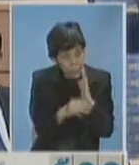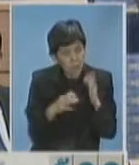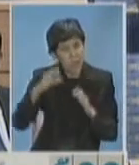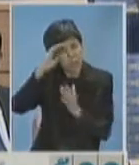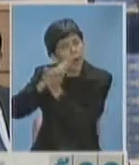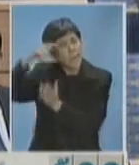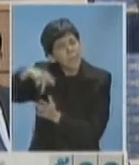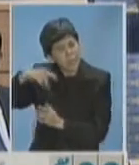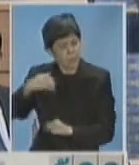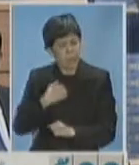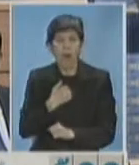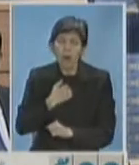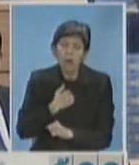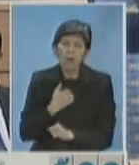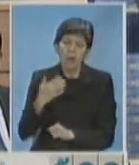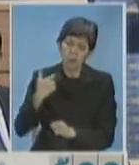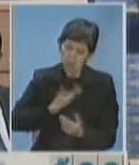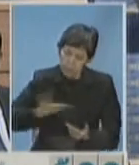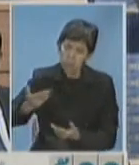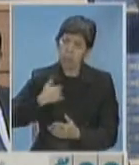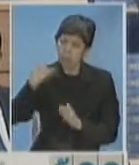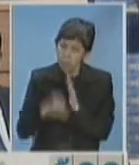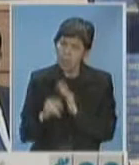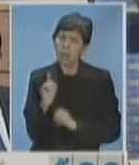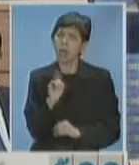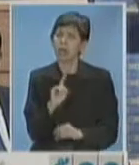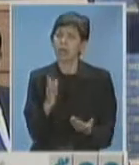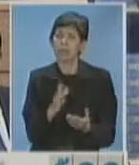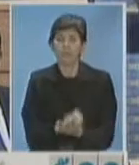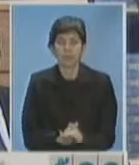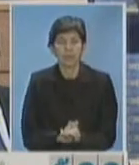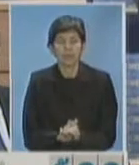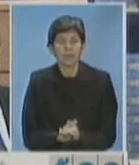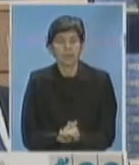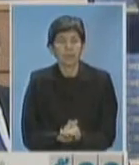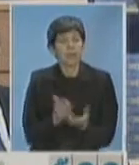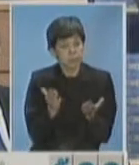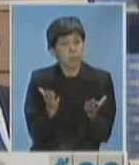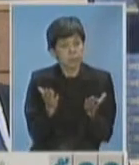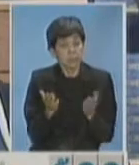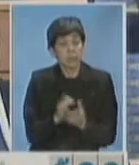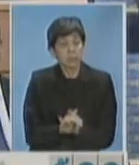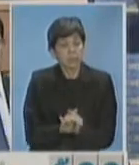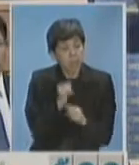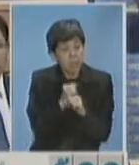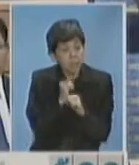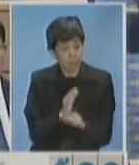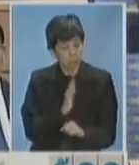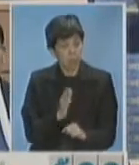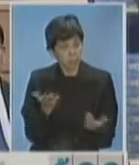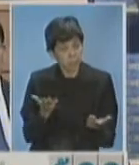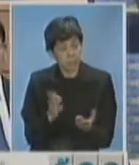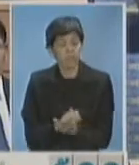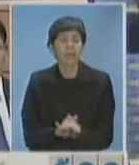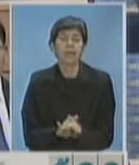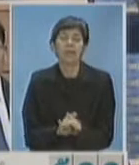มสอบสวนคดีพิเศษยังออกหมายเรียกผู้ต้องหาท่านประธานครับนี่เหรอครับเป็นธรรมเพราะฉะ